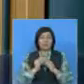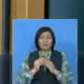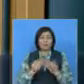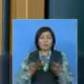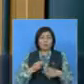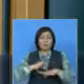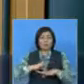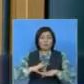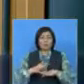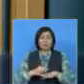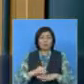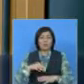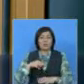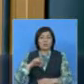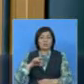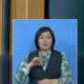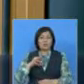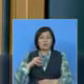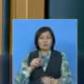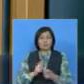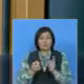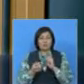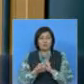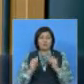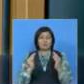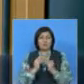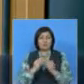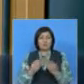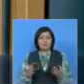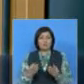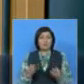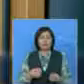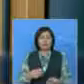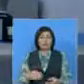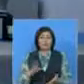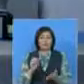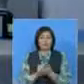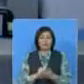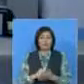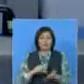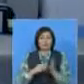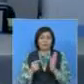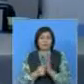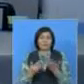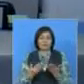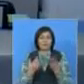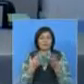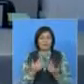которому проходили термомодернизацию дома. И те, кто арендует квартиры. Отметим, на сегодня